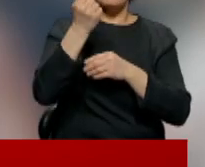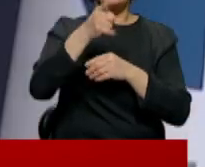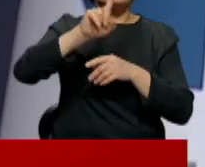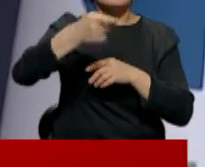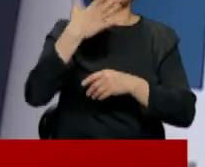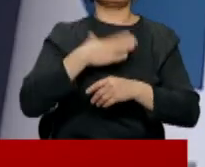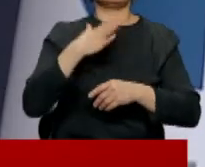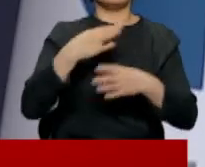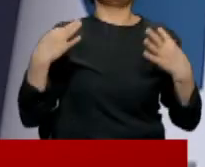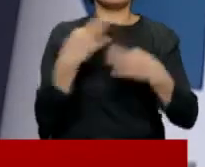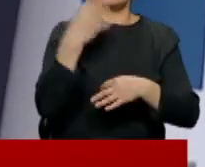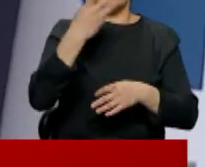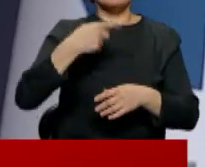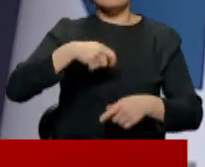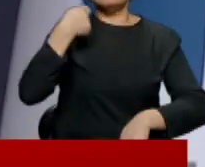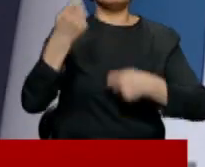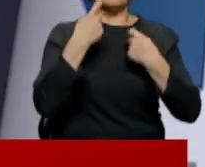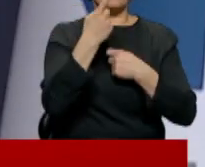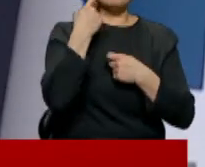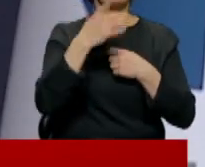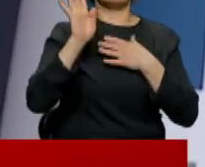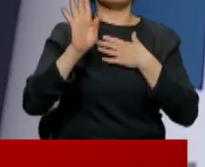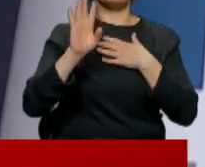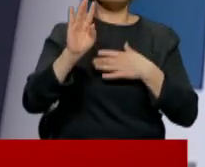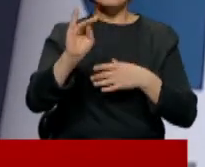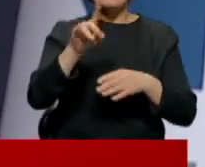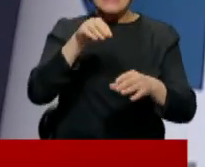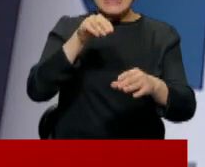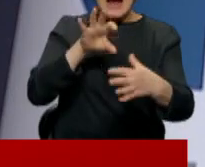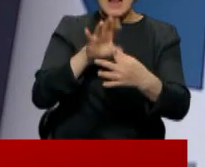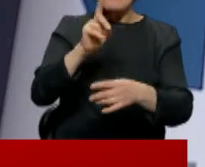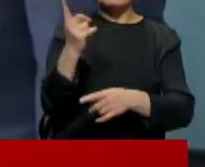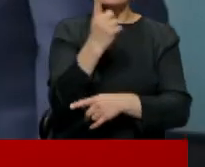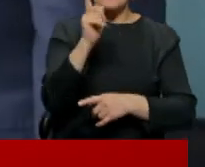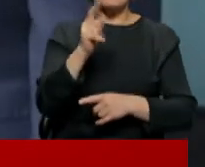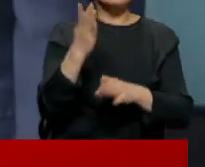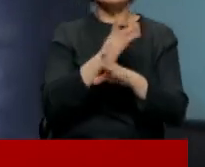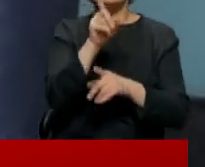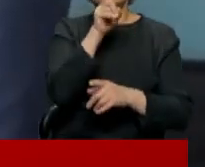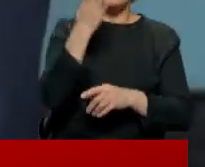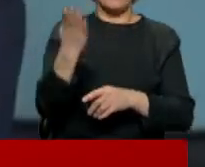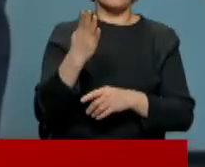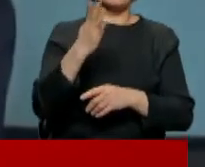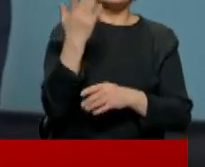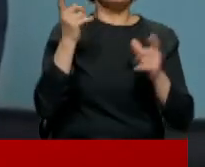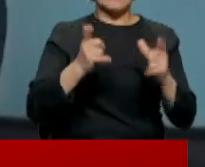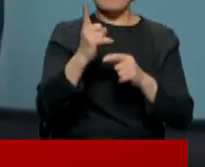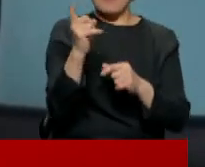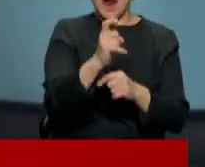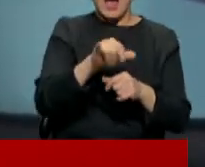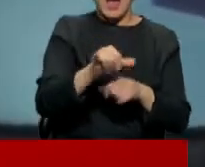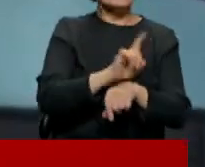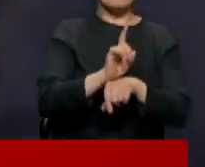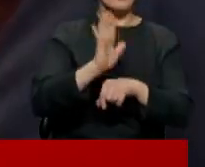aydınlatılmasını istedi. Sayın Erdoğan'ın öyle atıp tuttuğuna bakmayın. Bahçeli ile ilgili parmağını oynatamıyor ya. Niye buna göz yumuyor? Suikastın üzerinden neredeyse bir aya